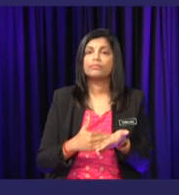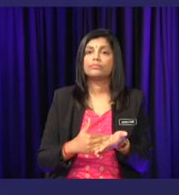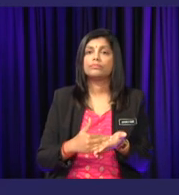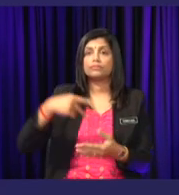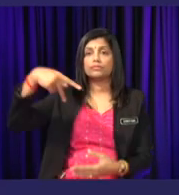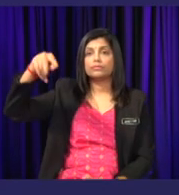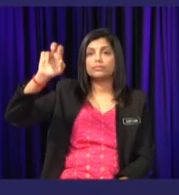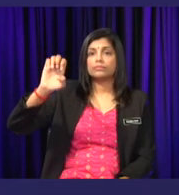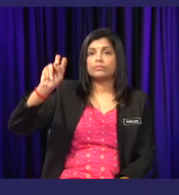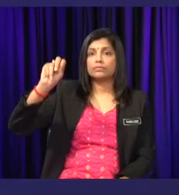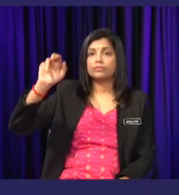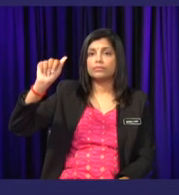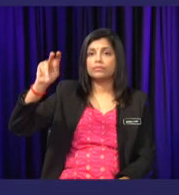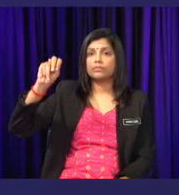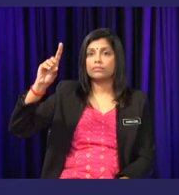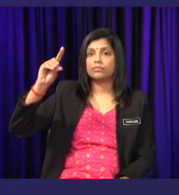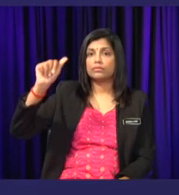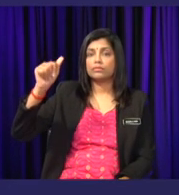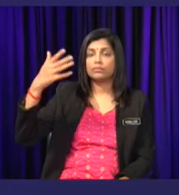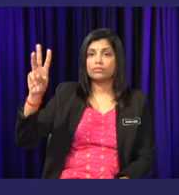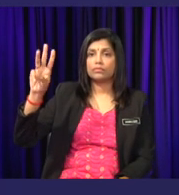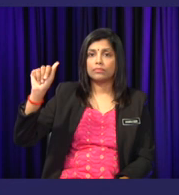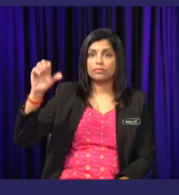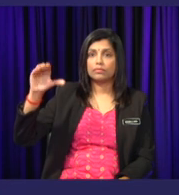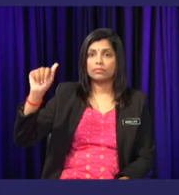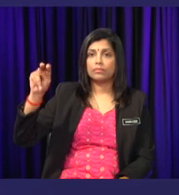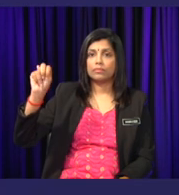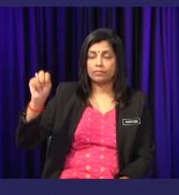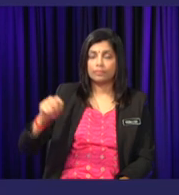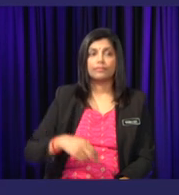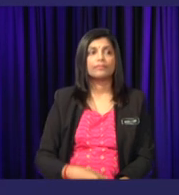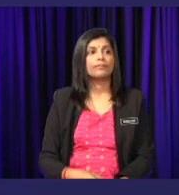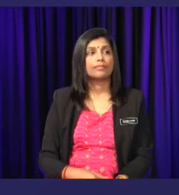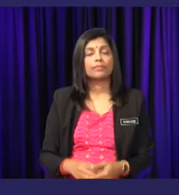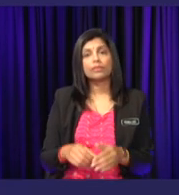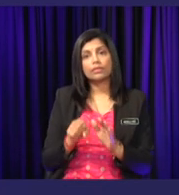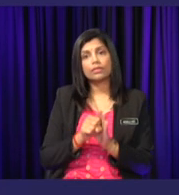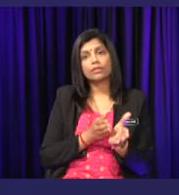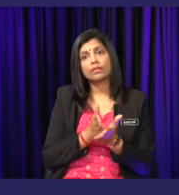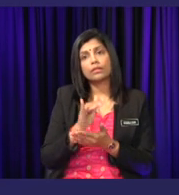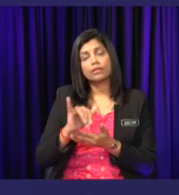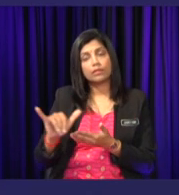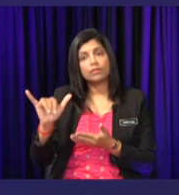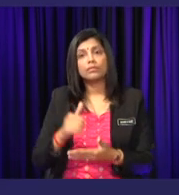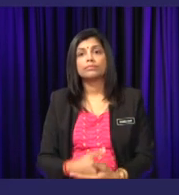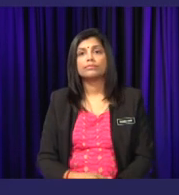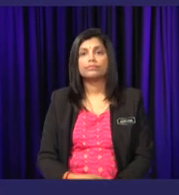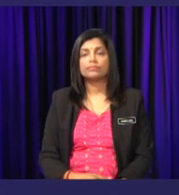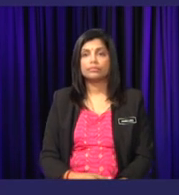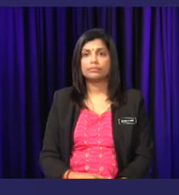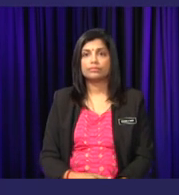berlaku di banda-banda besar ya seperti kesesakan lalu lintas daripada jawaban afik tadi Sebenarnya